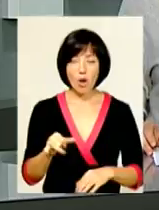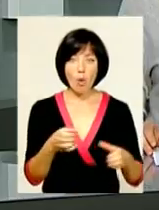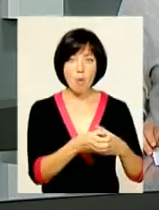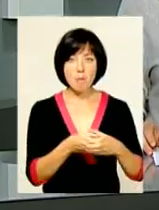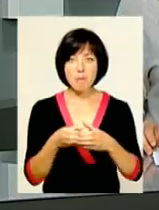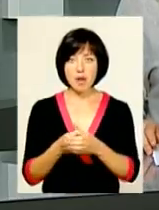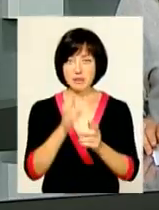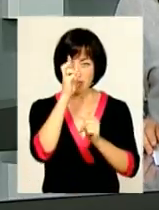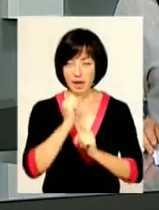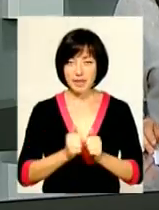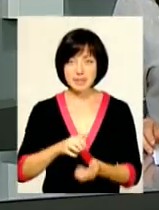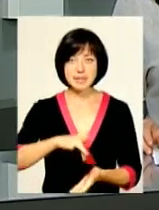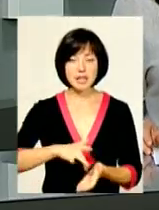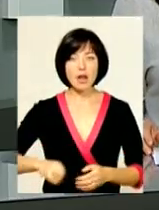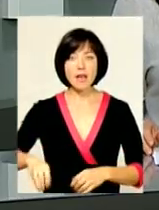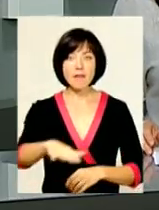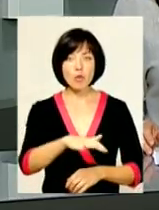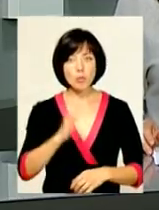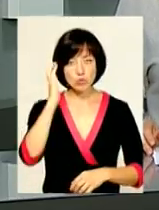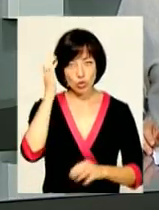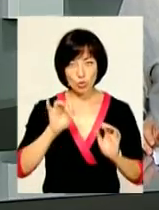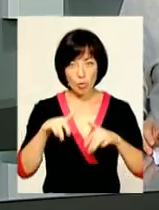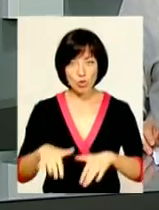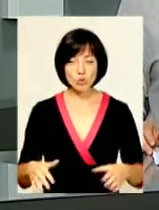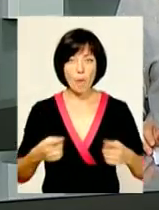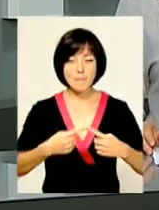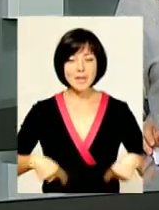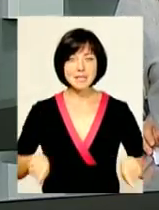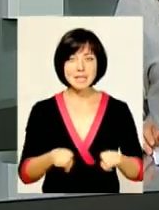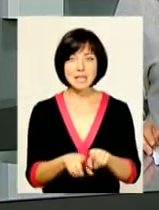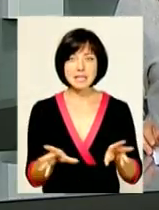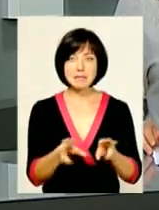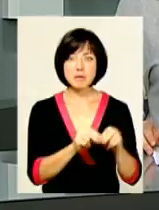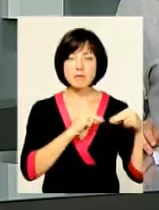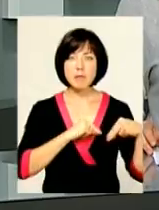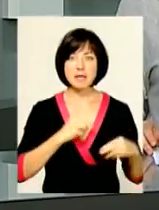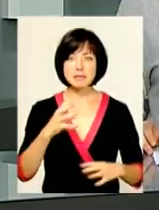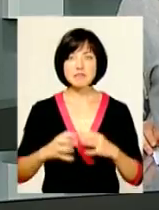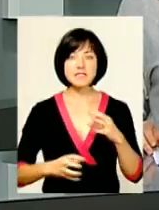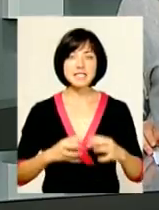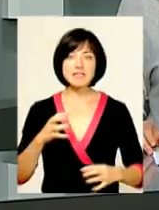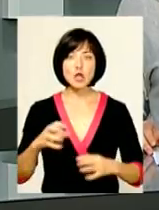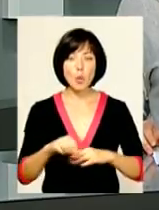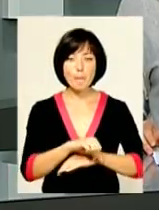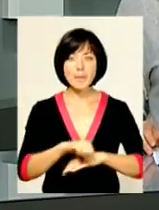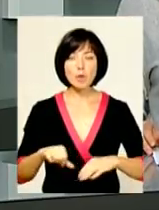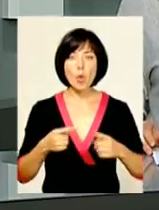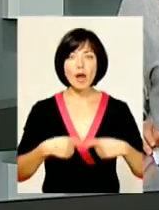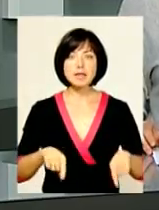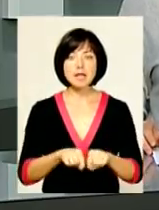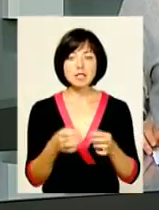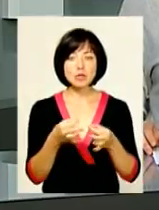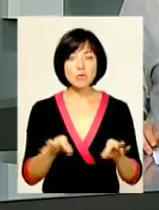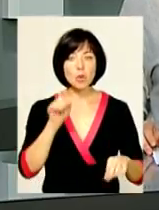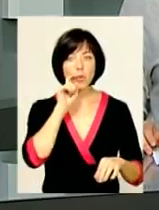команди країн Центральної Європи та Чорноморського басейну. Співпраця з Всесвітньою митною організацією дозволить Україні не